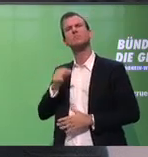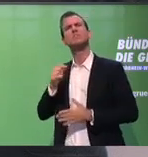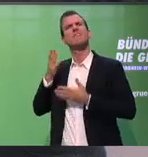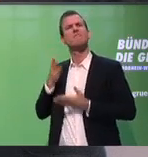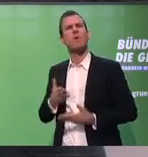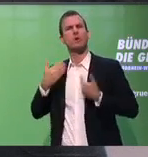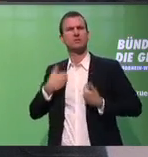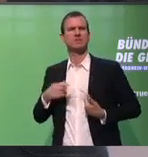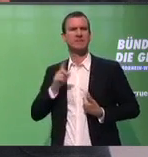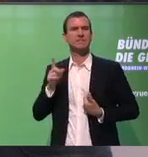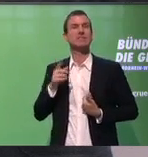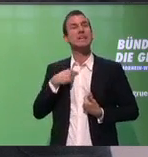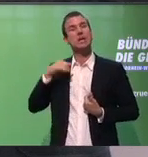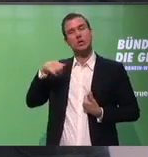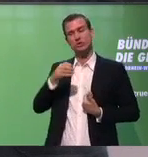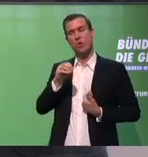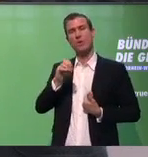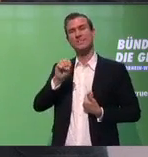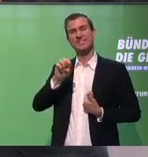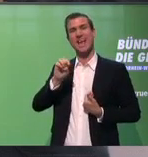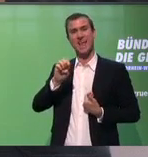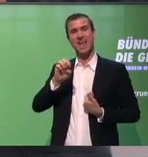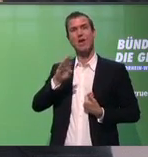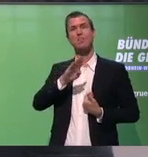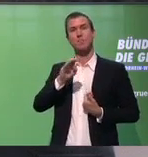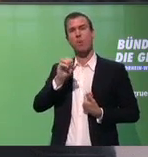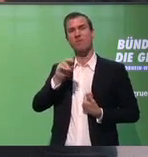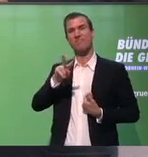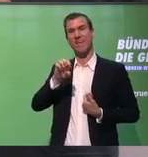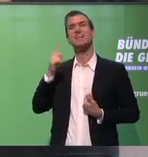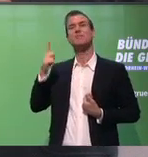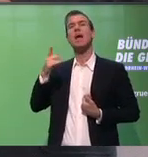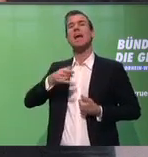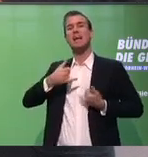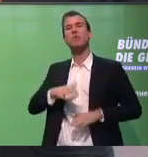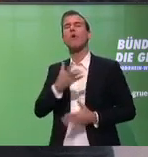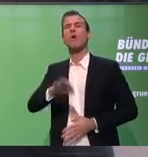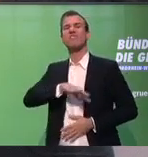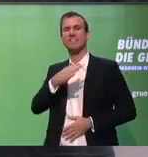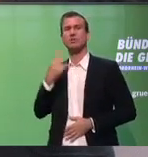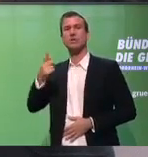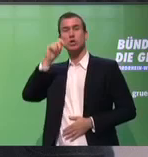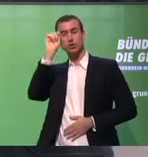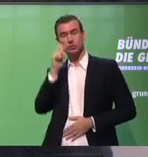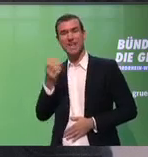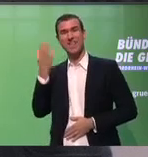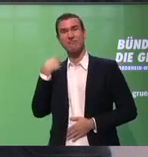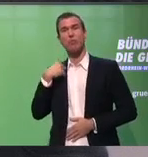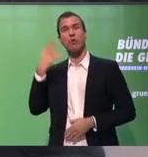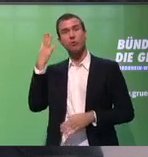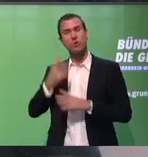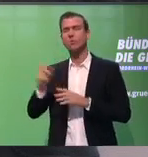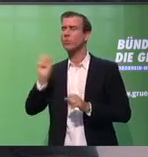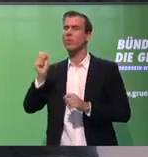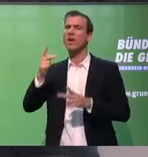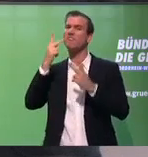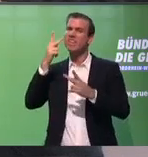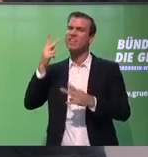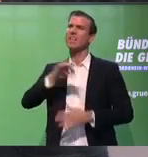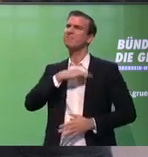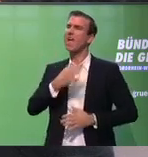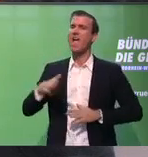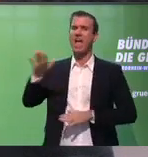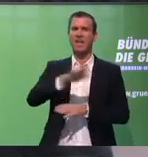nur sagen, dass José Bové gebürtiger Franzose ist und bereits als Student sozusagen eine der führenden Persönlichkeiten in